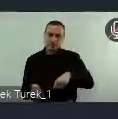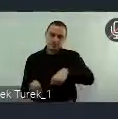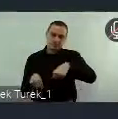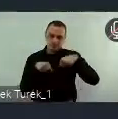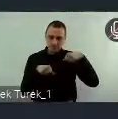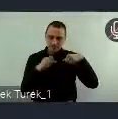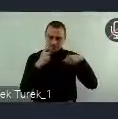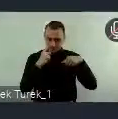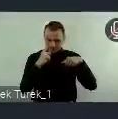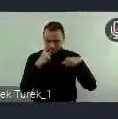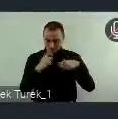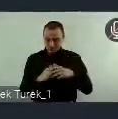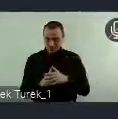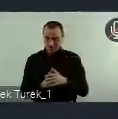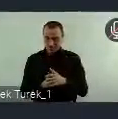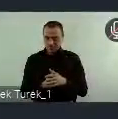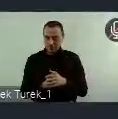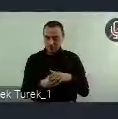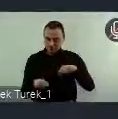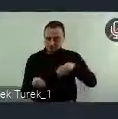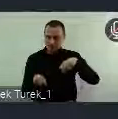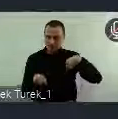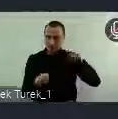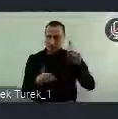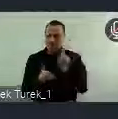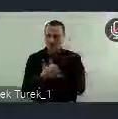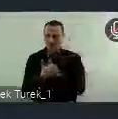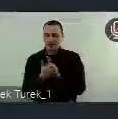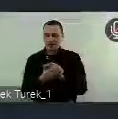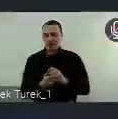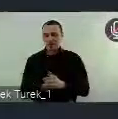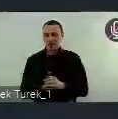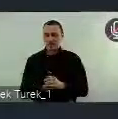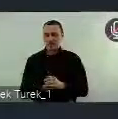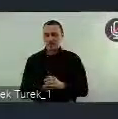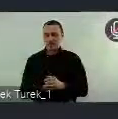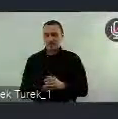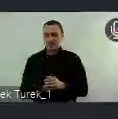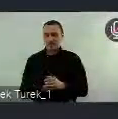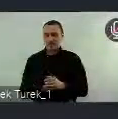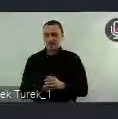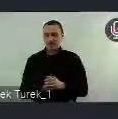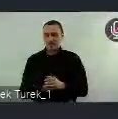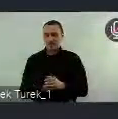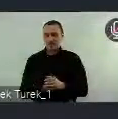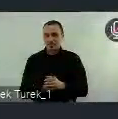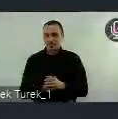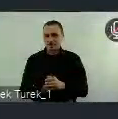łapkę się odetchnął dalej i tak dalej Trudno powiedzieć